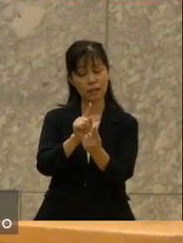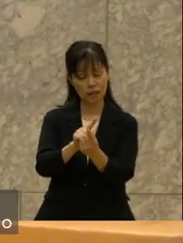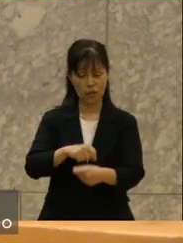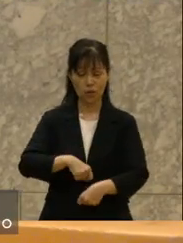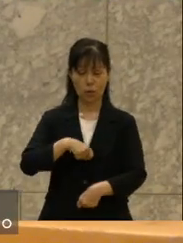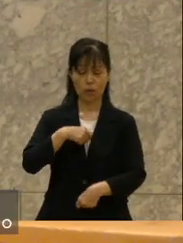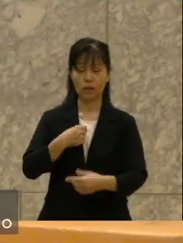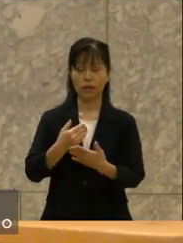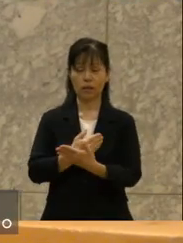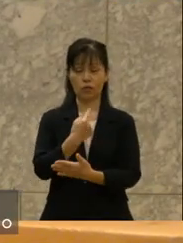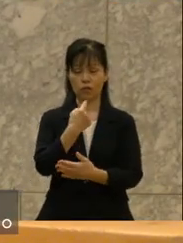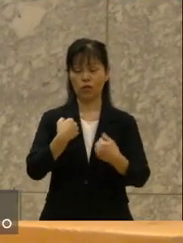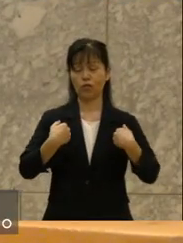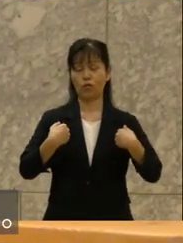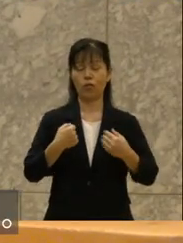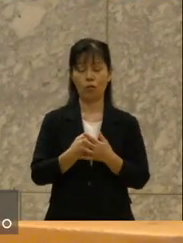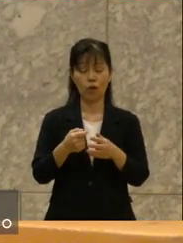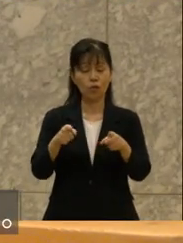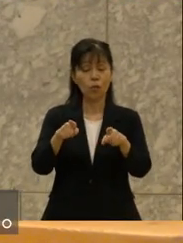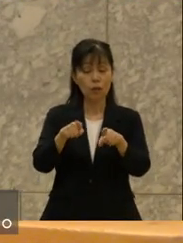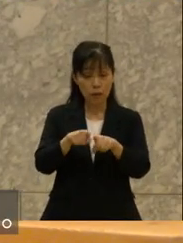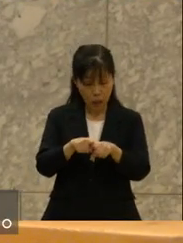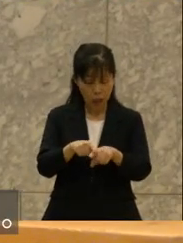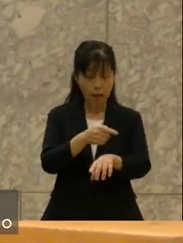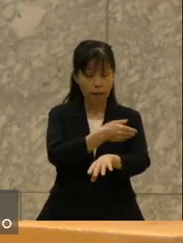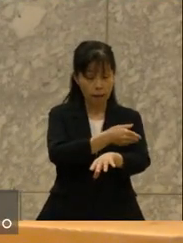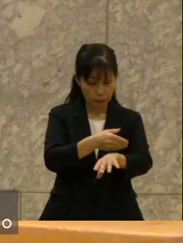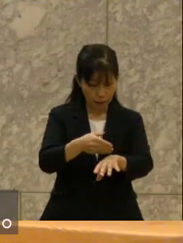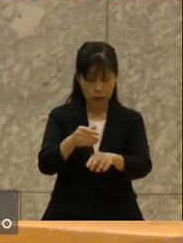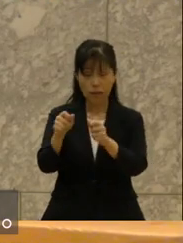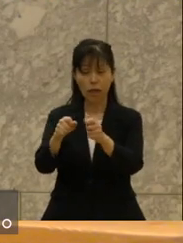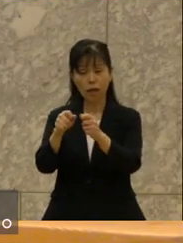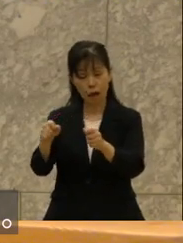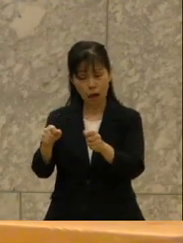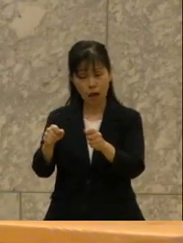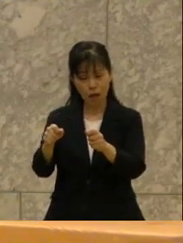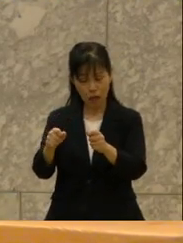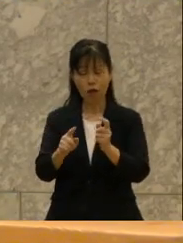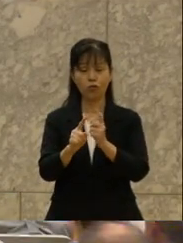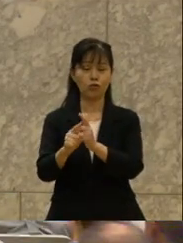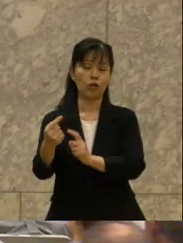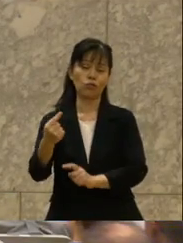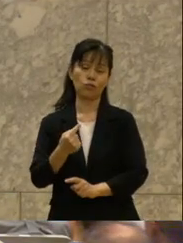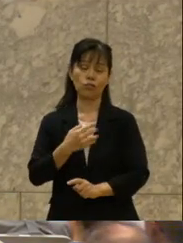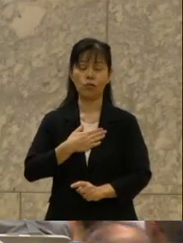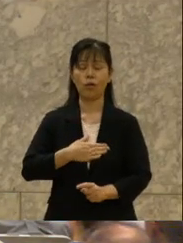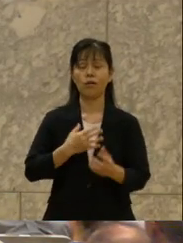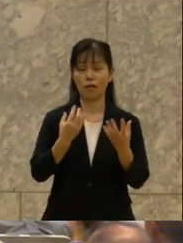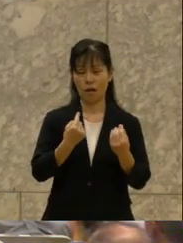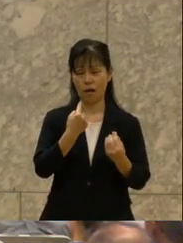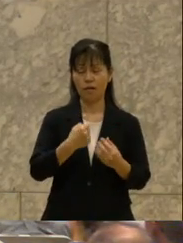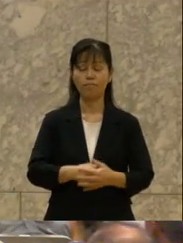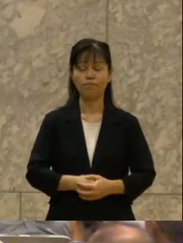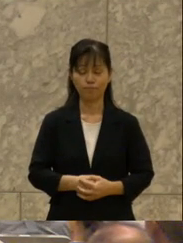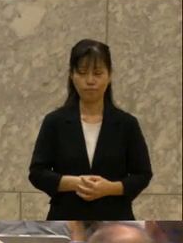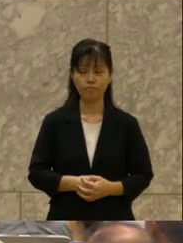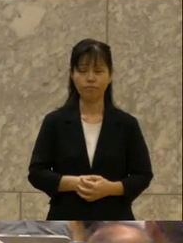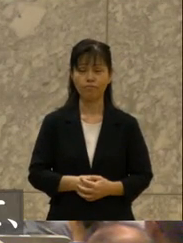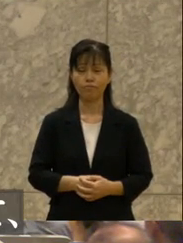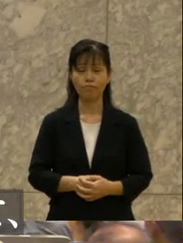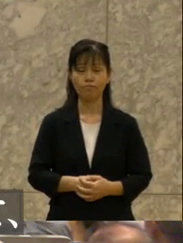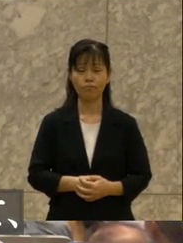でそれに伴って家庭も結果も生まれるんだなというふうに思いましたなるほどねありがとうございますありがとうございました